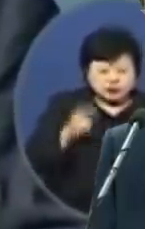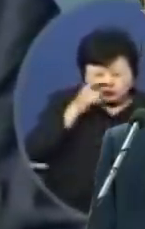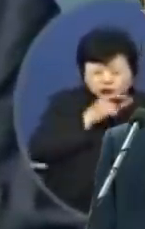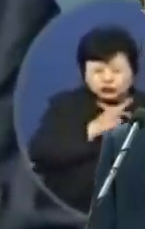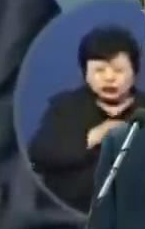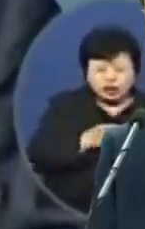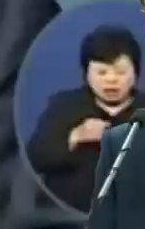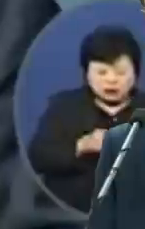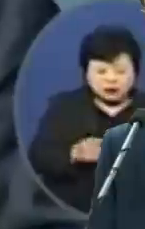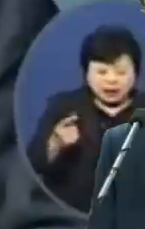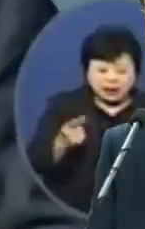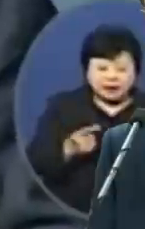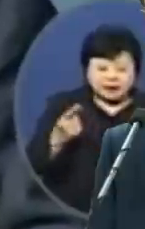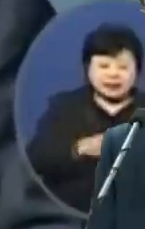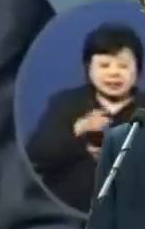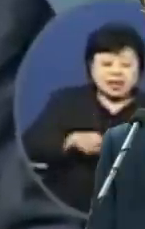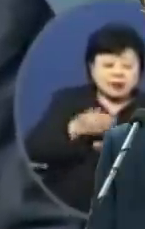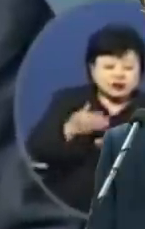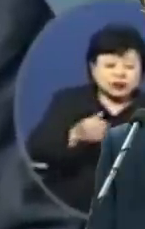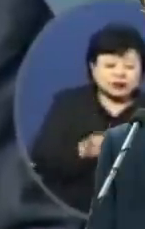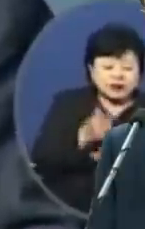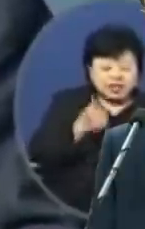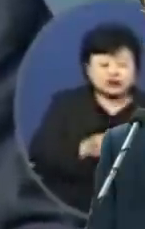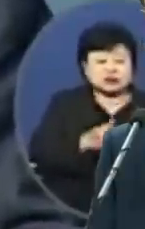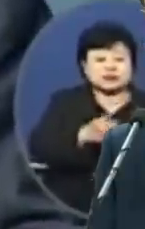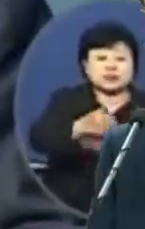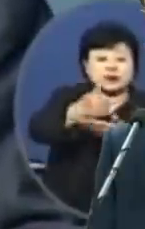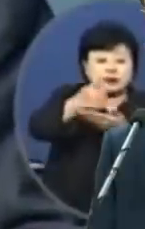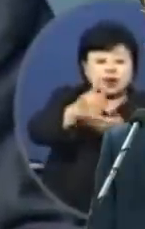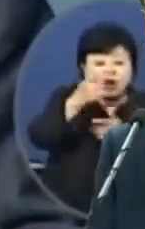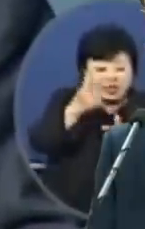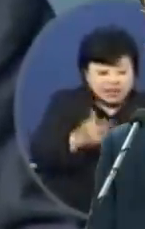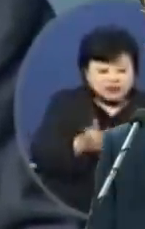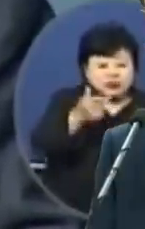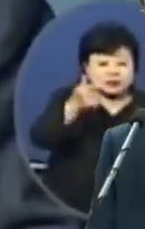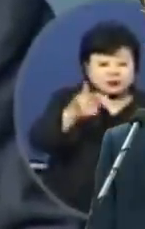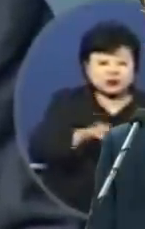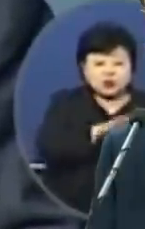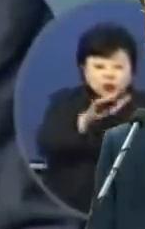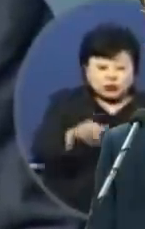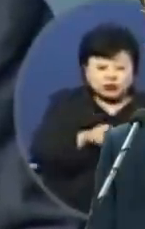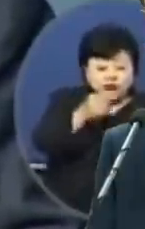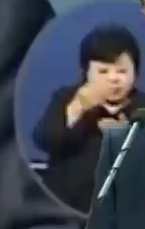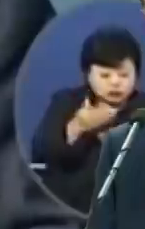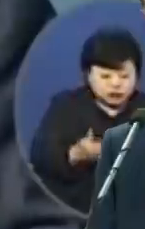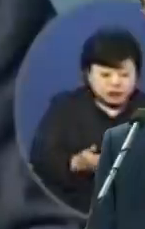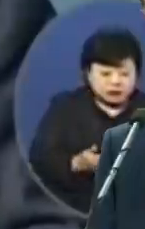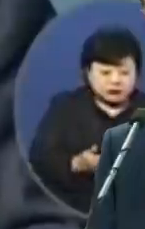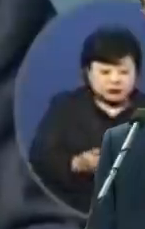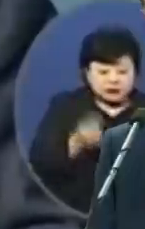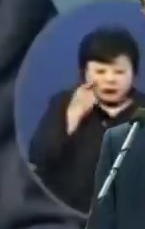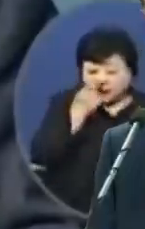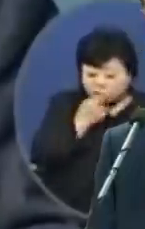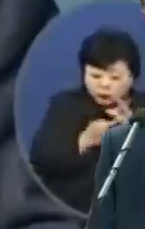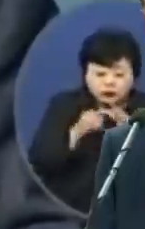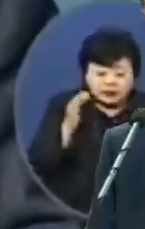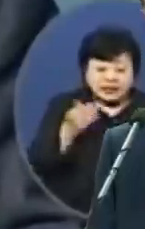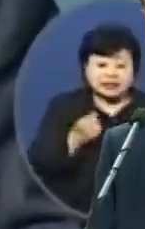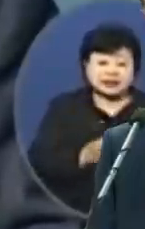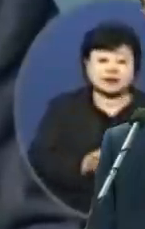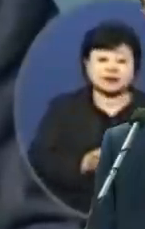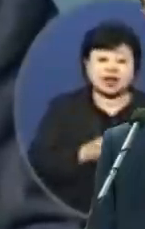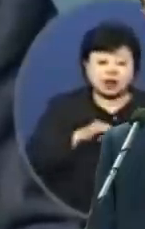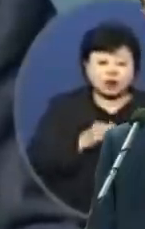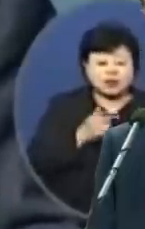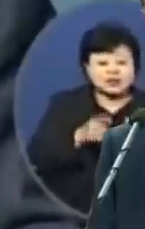대신 청산해 주었기 때문에 예수님을 섬기면서 예수님이 우리를 구원해 주는 보증이 되기 때문에 꼭